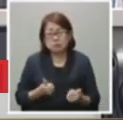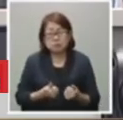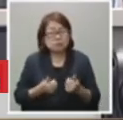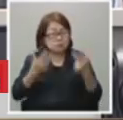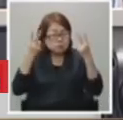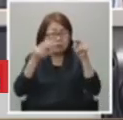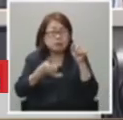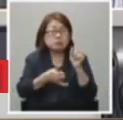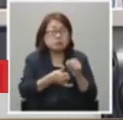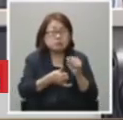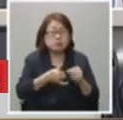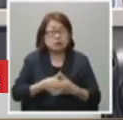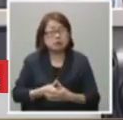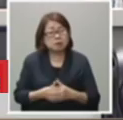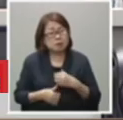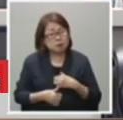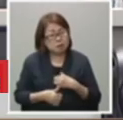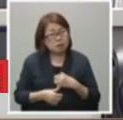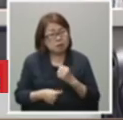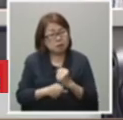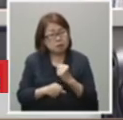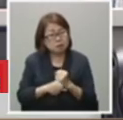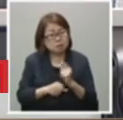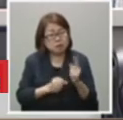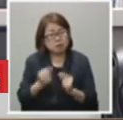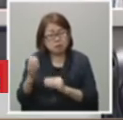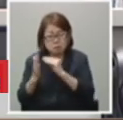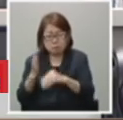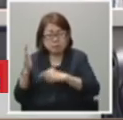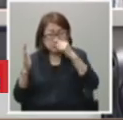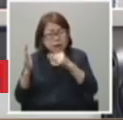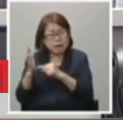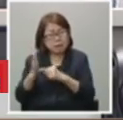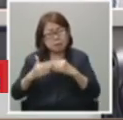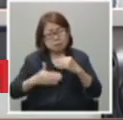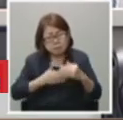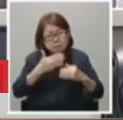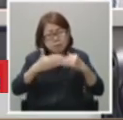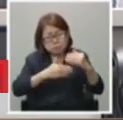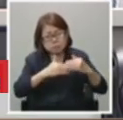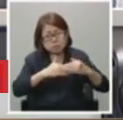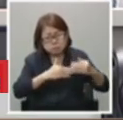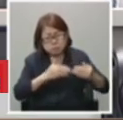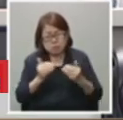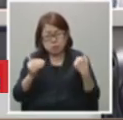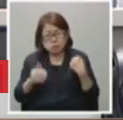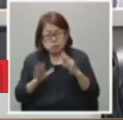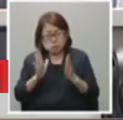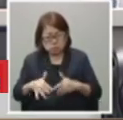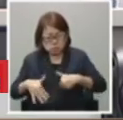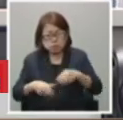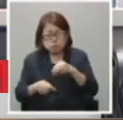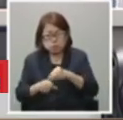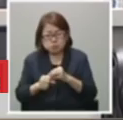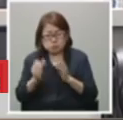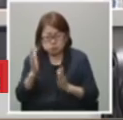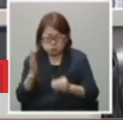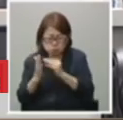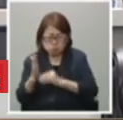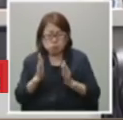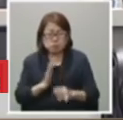ตรีผู้นี้จะสามารถนำพารถยนต์ยี่ห้อไทยแลนด์เนี่ยที่มีผู้โดยสาร70ล้านคนวิ่งไปข้างหน้